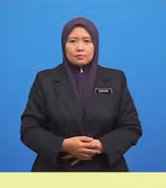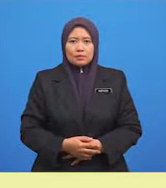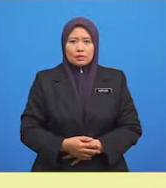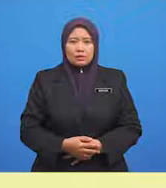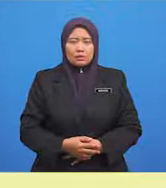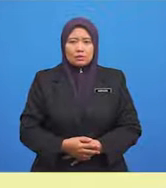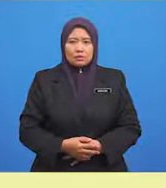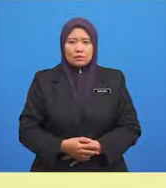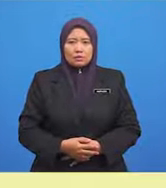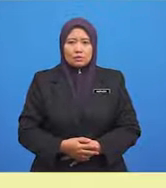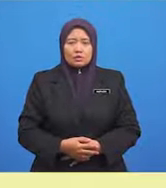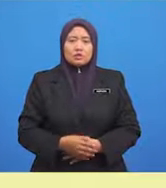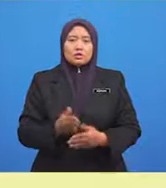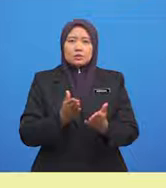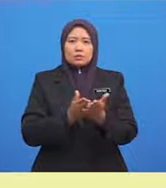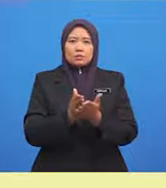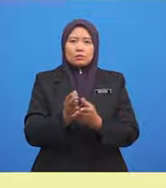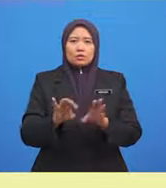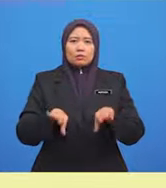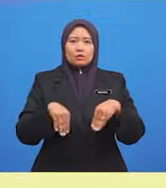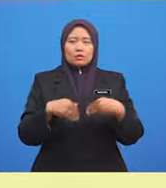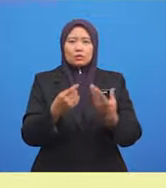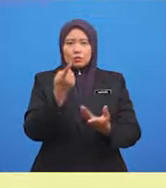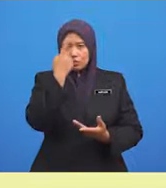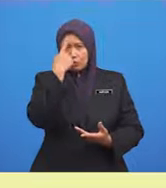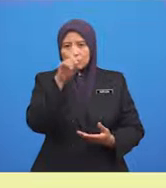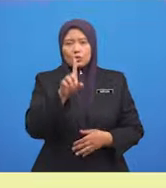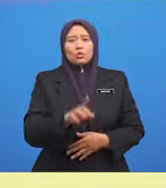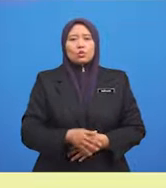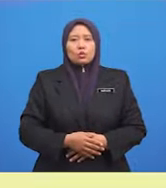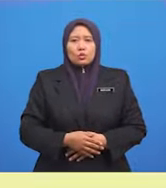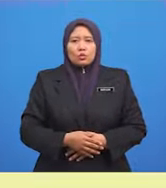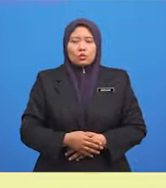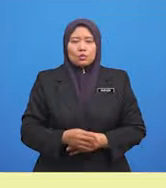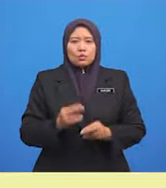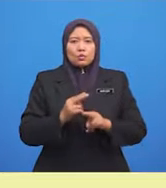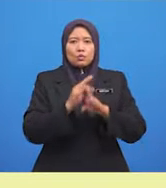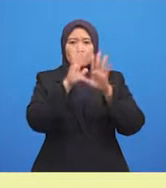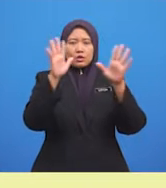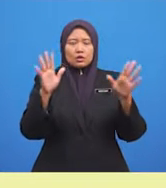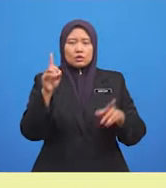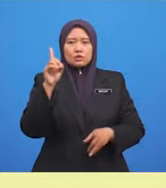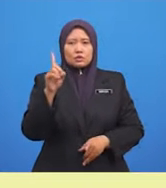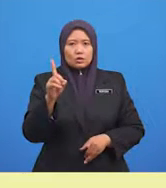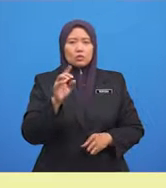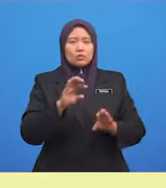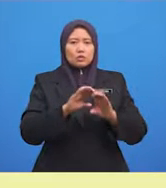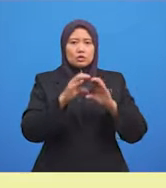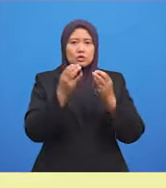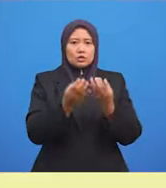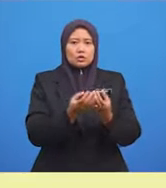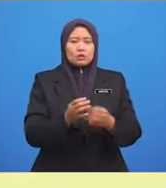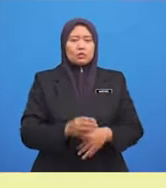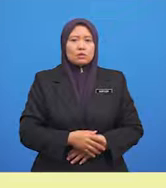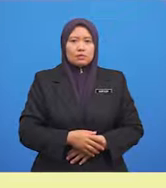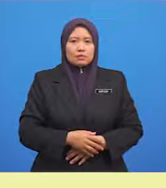Kemahiran yang seterusnya. Bagaimanakah untuk menghuraikan suatu set? Suatu set boleh